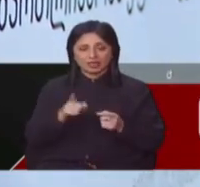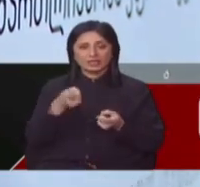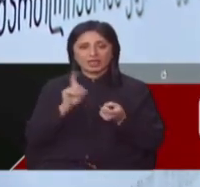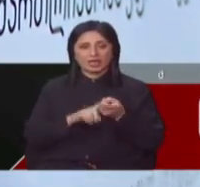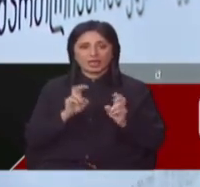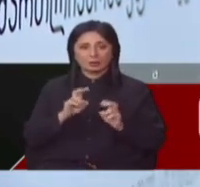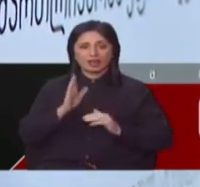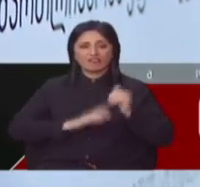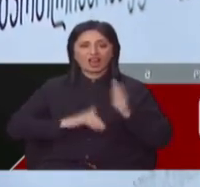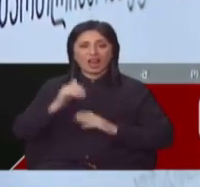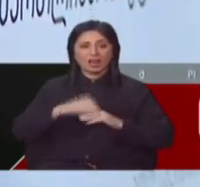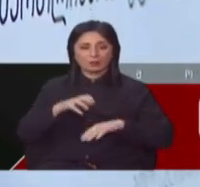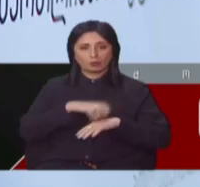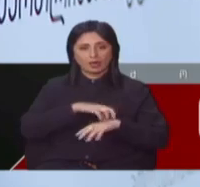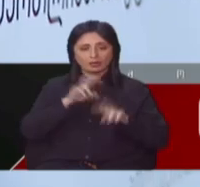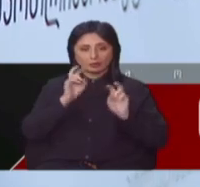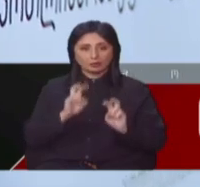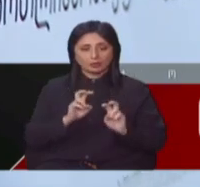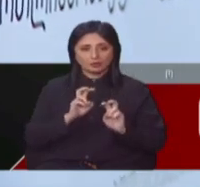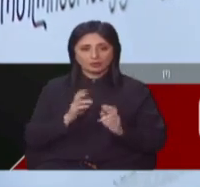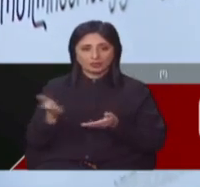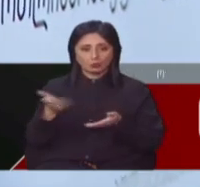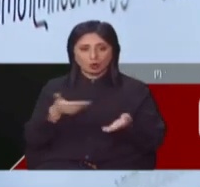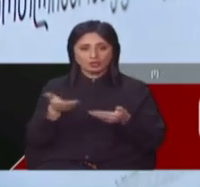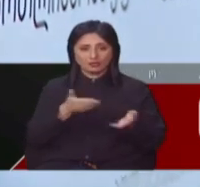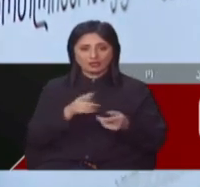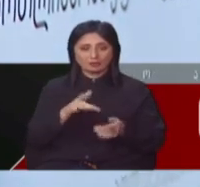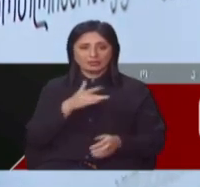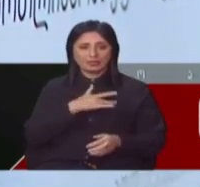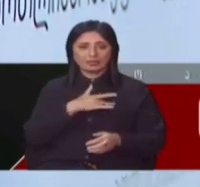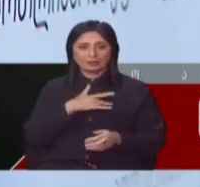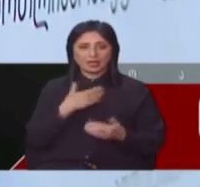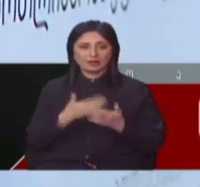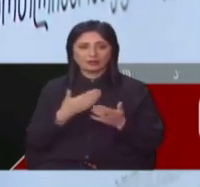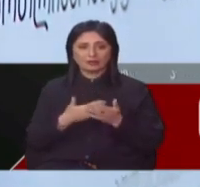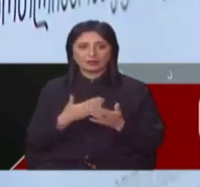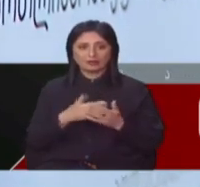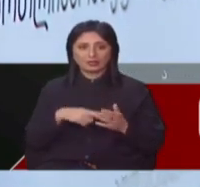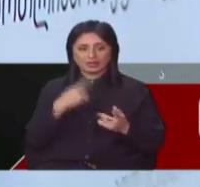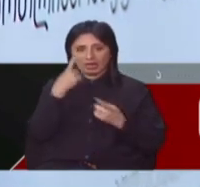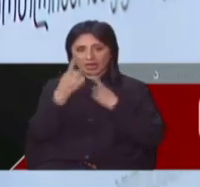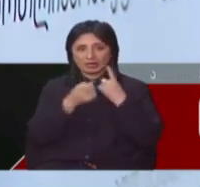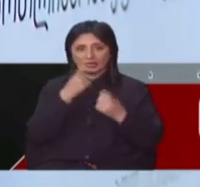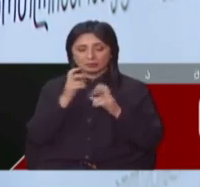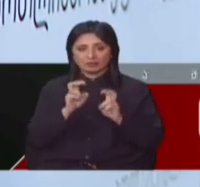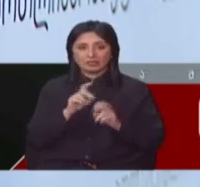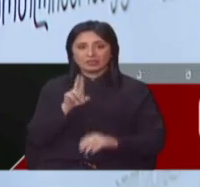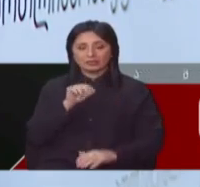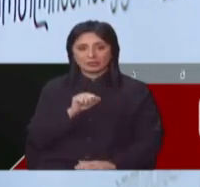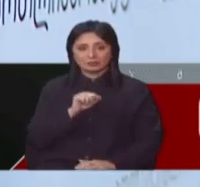ეხება კვალიფიციური სუბიექტების მოწვევას ამ ტიპის, ასე ვთქვათ, გადაცემაში